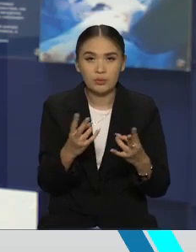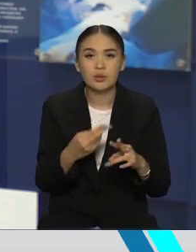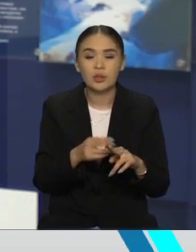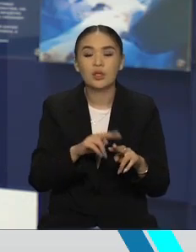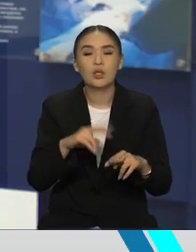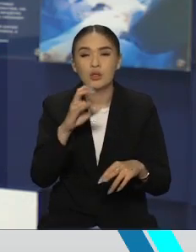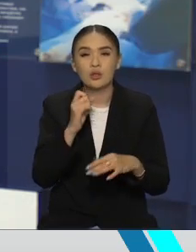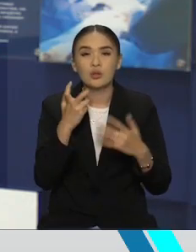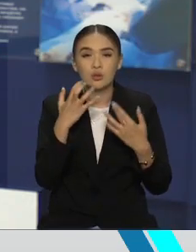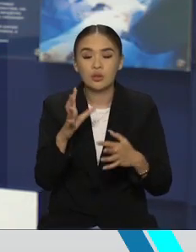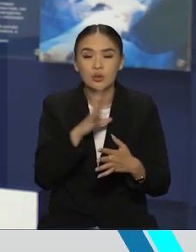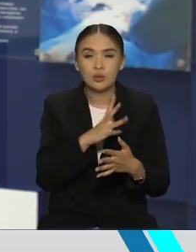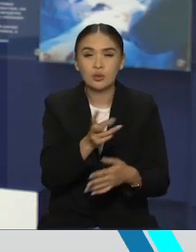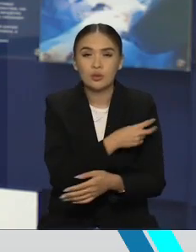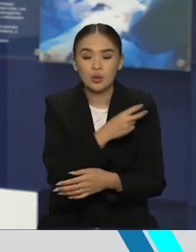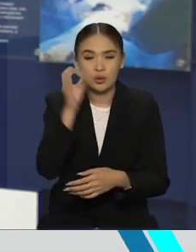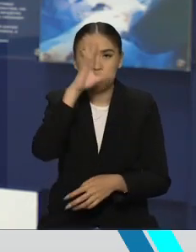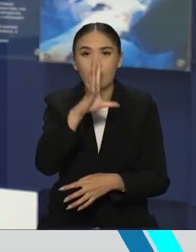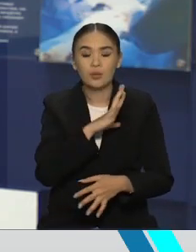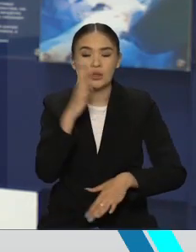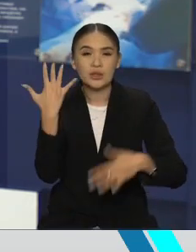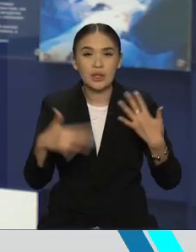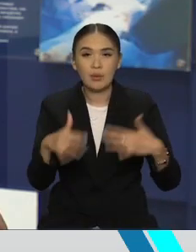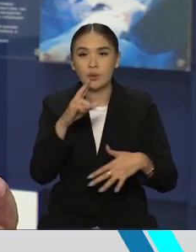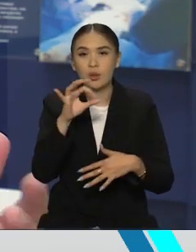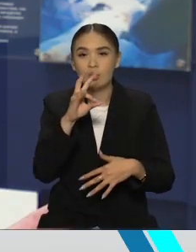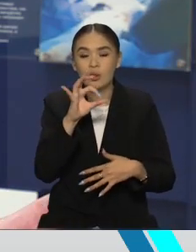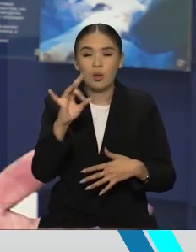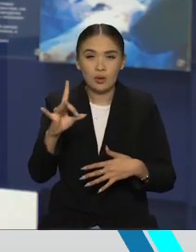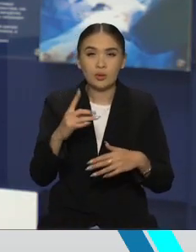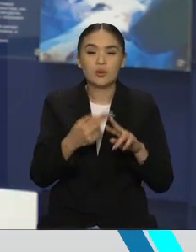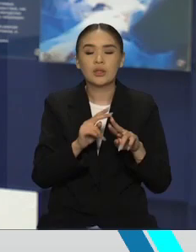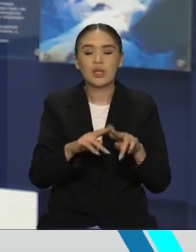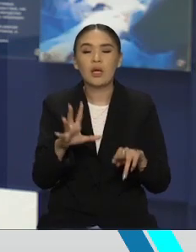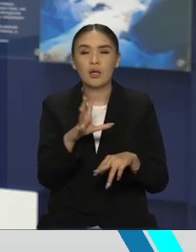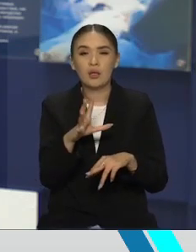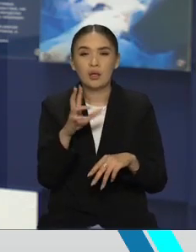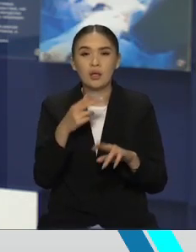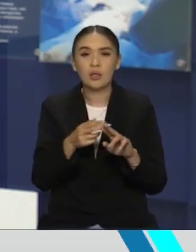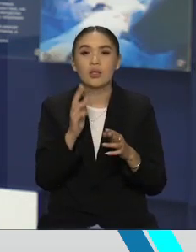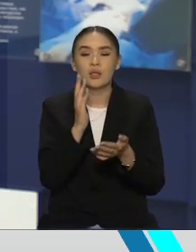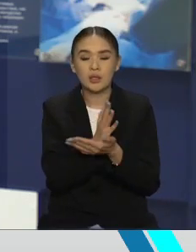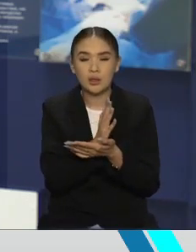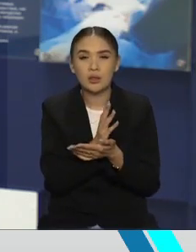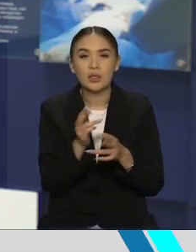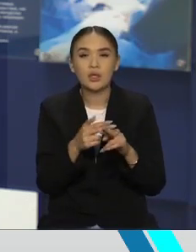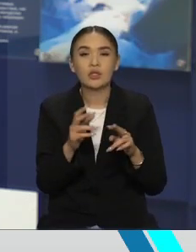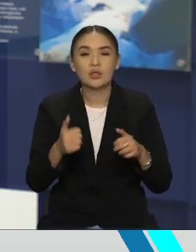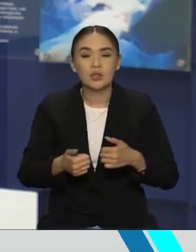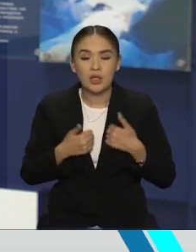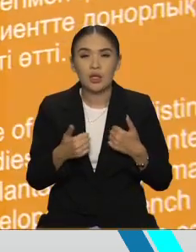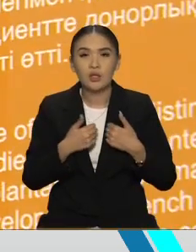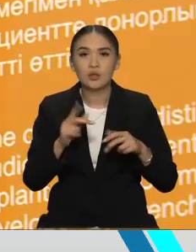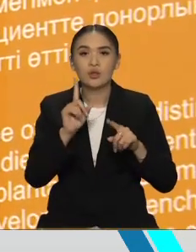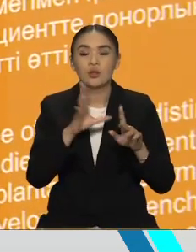поскольку донорство у нас еще очень-очень слабо развито. Но мы пытаемся помочь этим пациентам применением вот искусственного левого